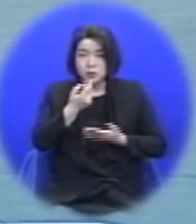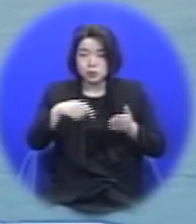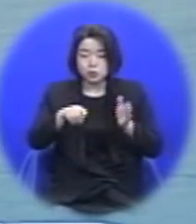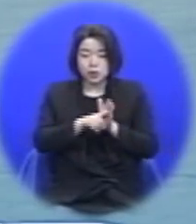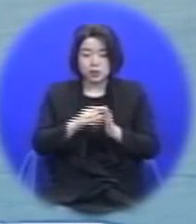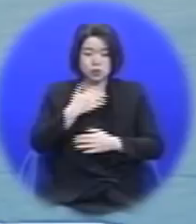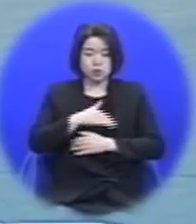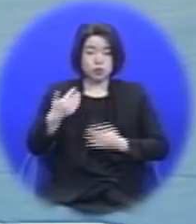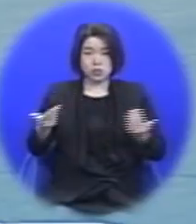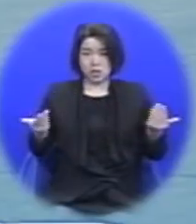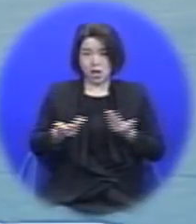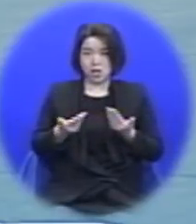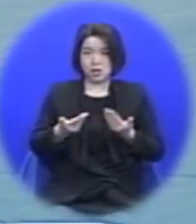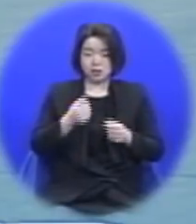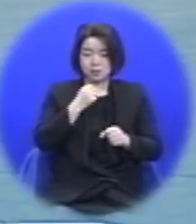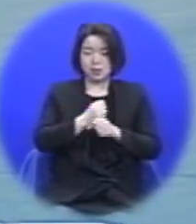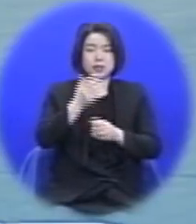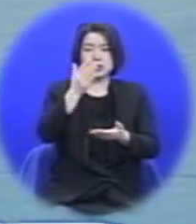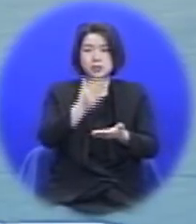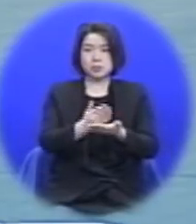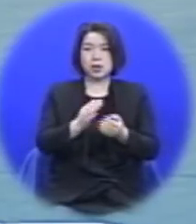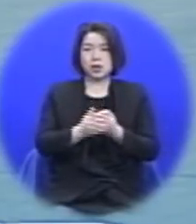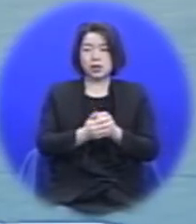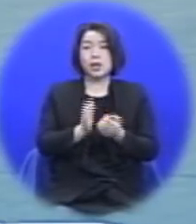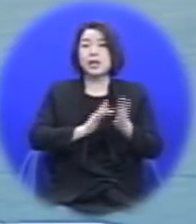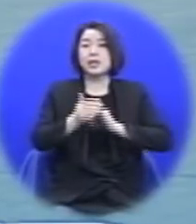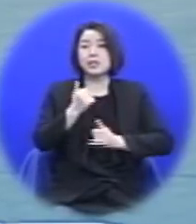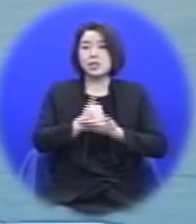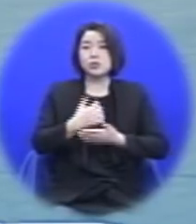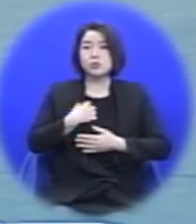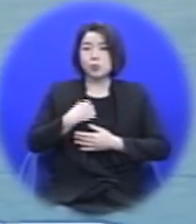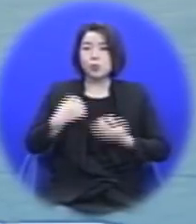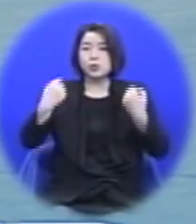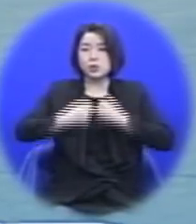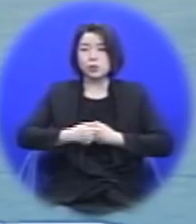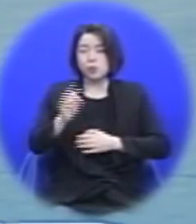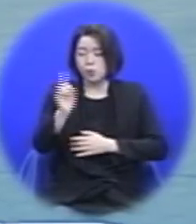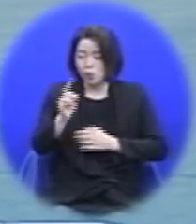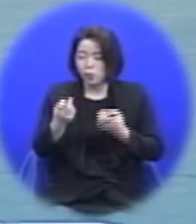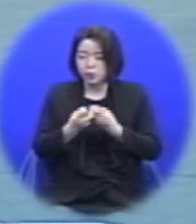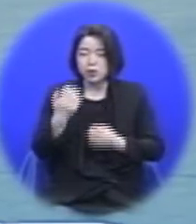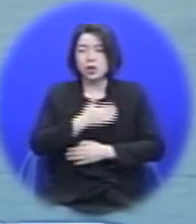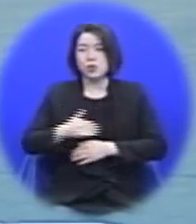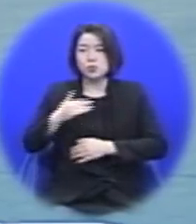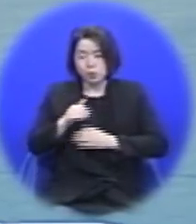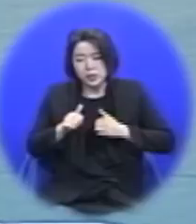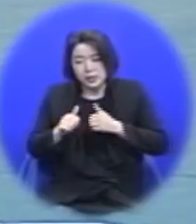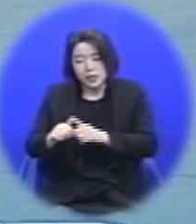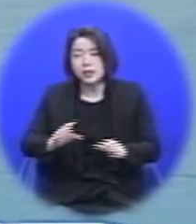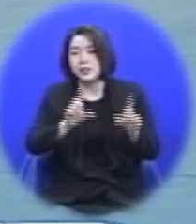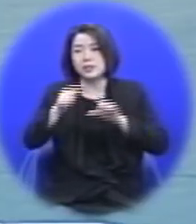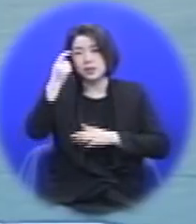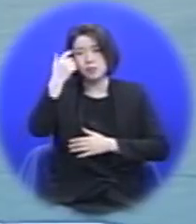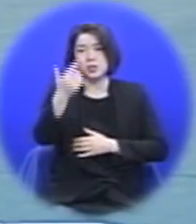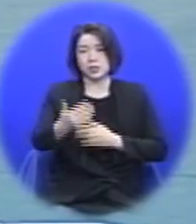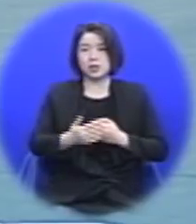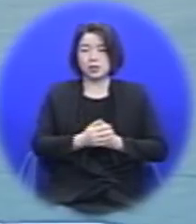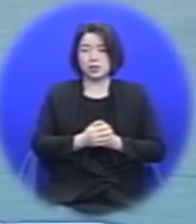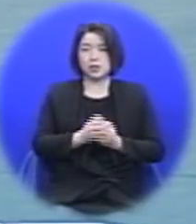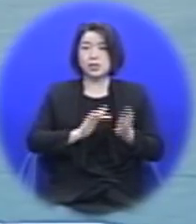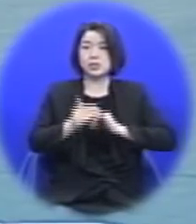도모하지 말라. 예수님의 옷을 입고 어떻게 육신을 따라 살 수 있냐 말이에요. 예수님의 옷을 입고 사는